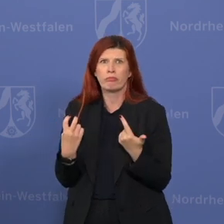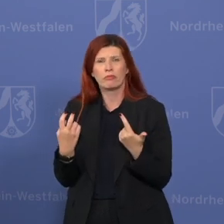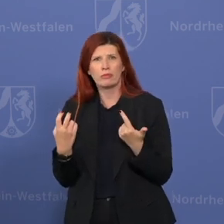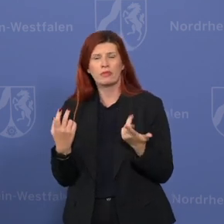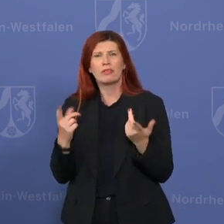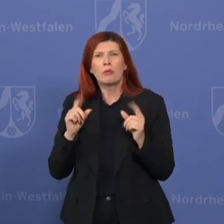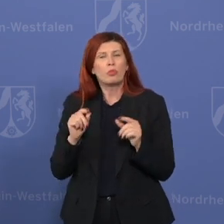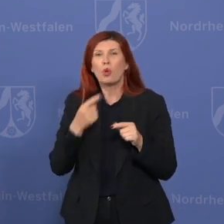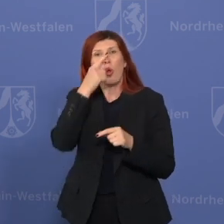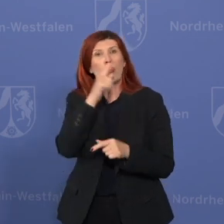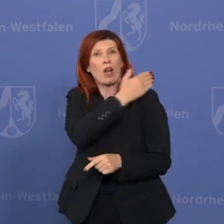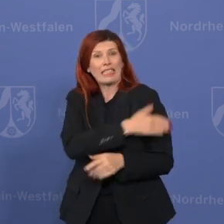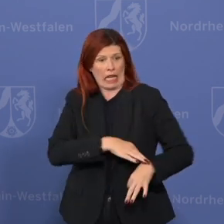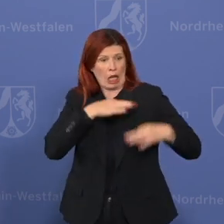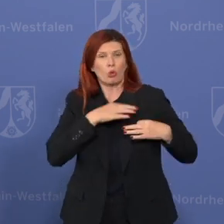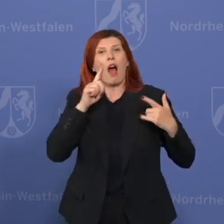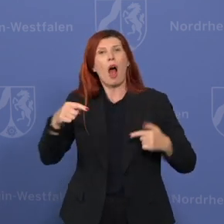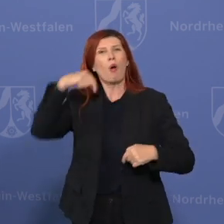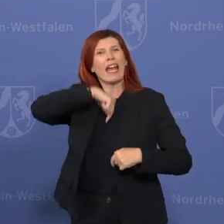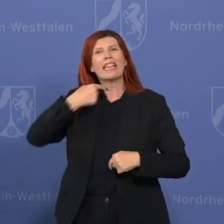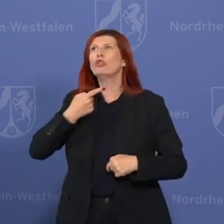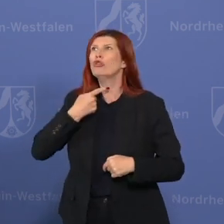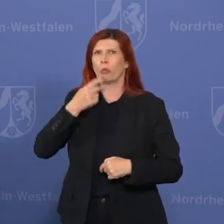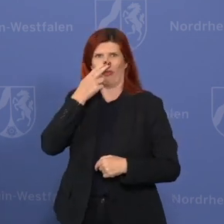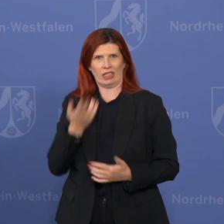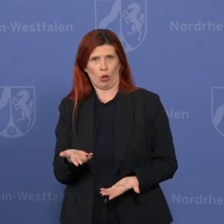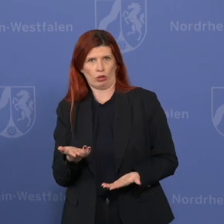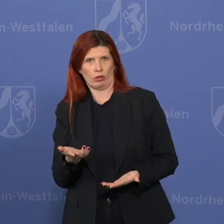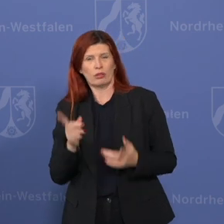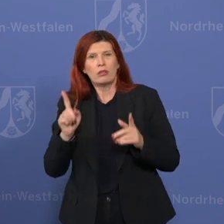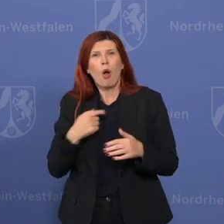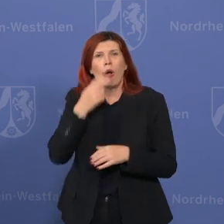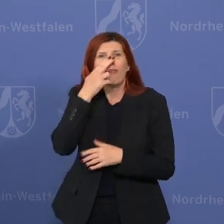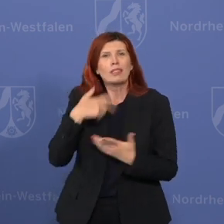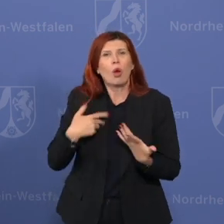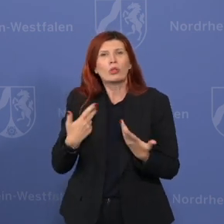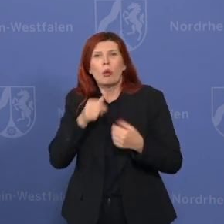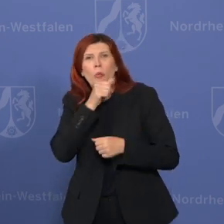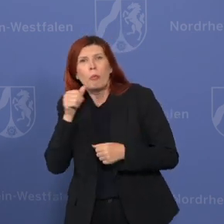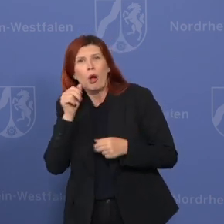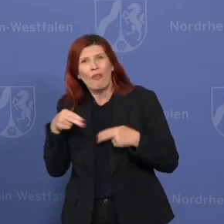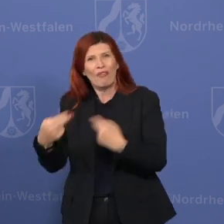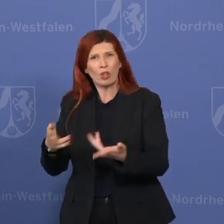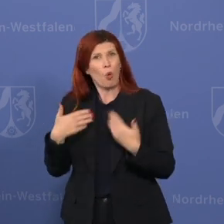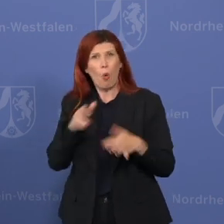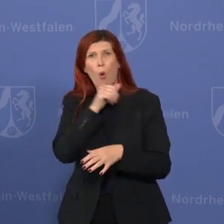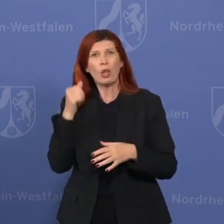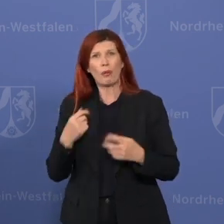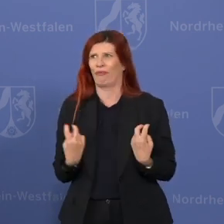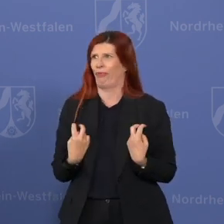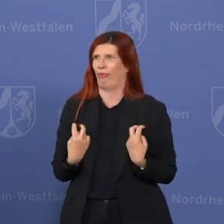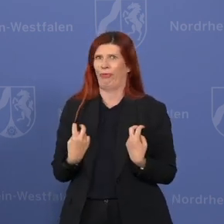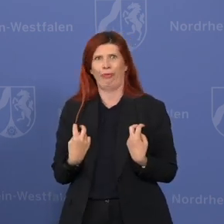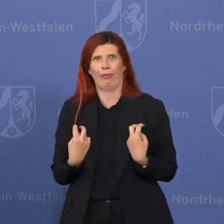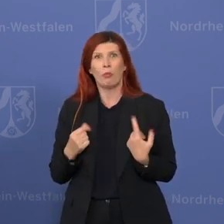Fähigkeiten auch wieder im Rahmen ihres Berufes, ihrer Nebentätigkeiten auch nachgehen können, sich einbringen können. Die Menschen